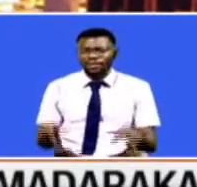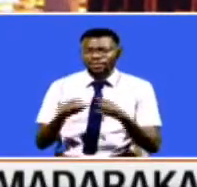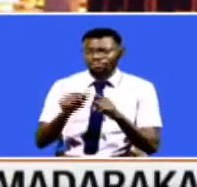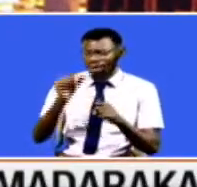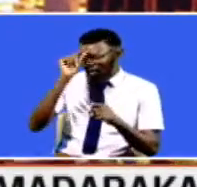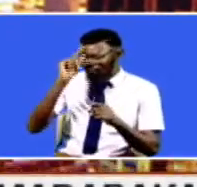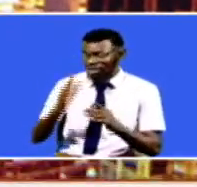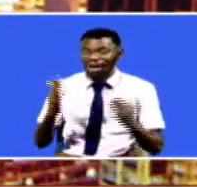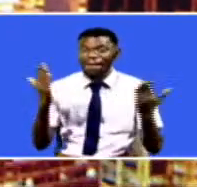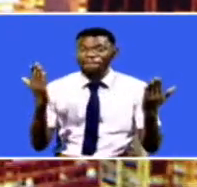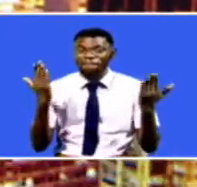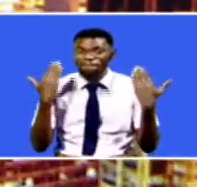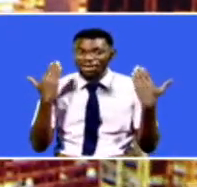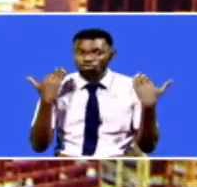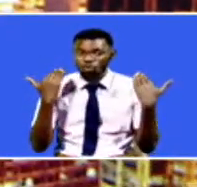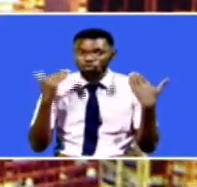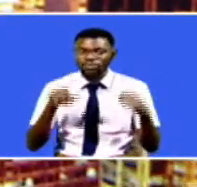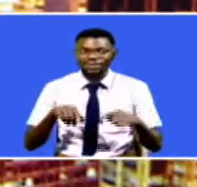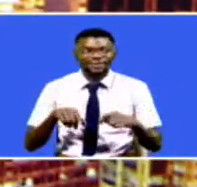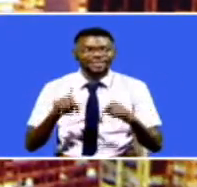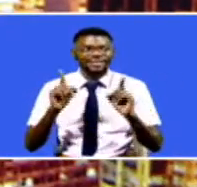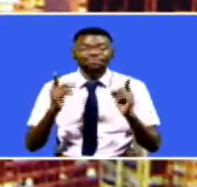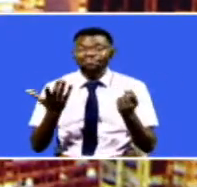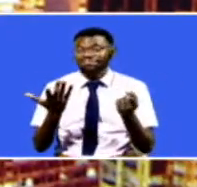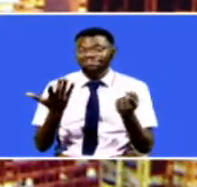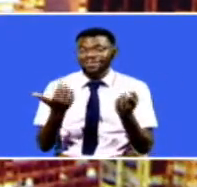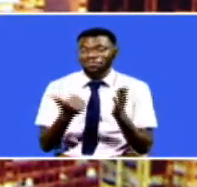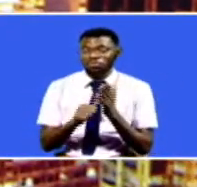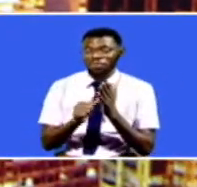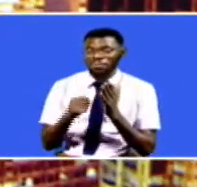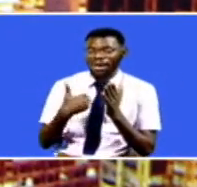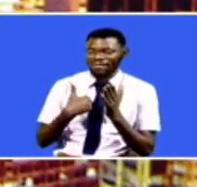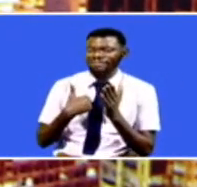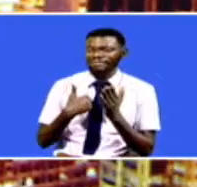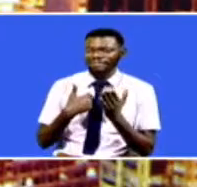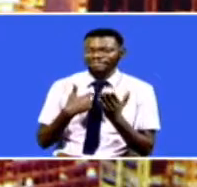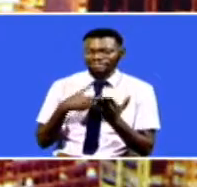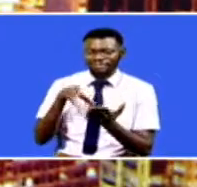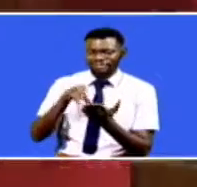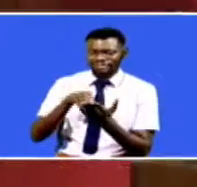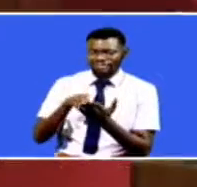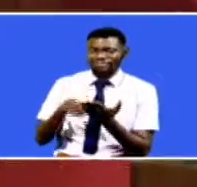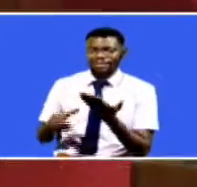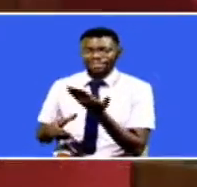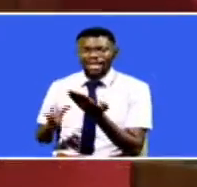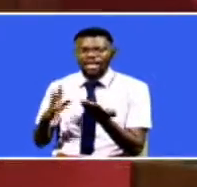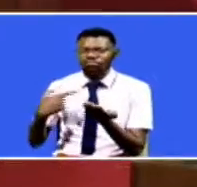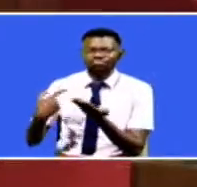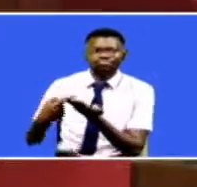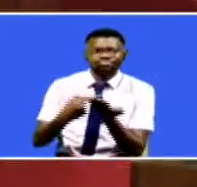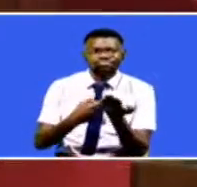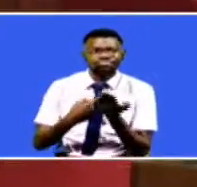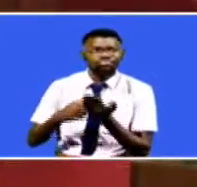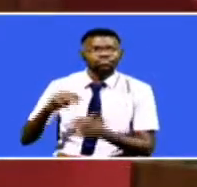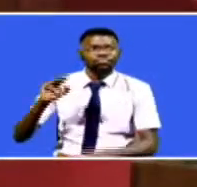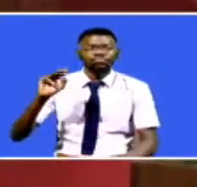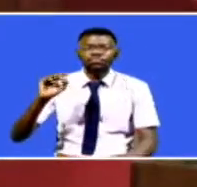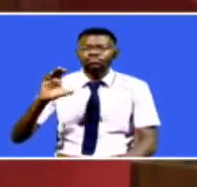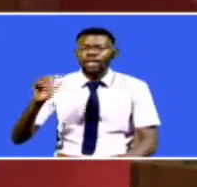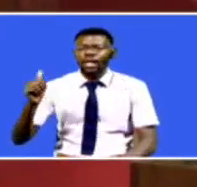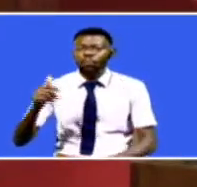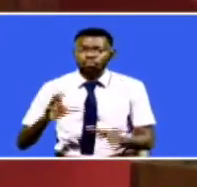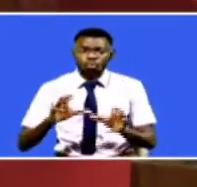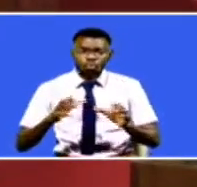Gavana wa Meru Kawira Mwangaza anakabiliwa na hoja ya kumng'atua mamlakani. Kwa sasa wawakilishi wa wadi wa kaunti ya Meru